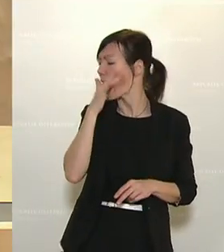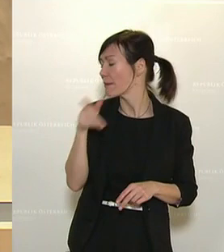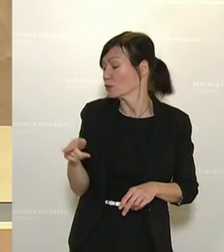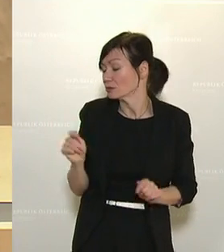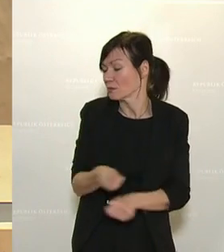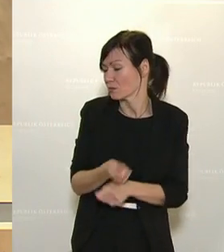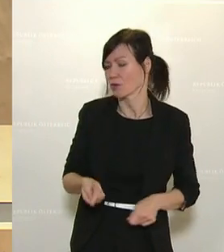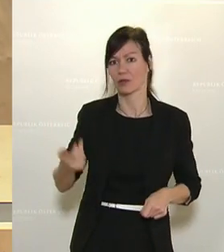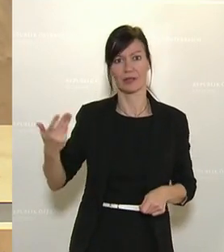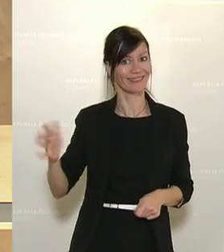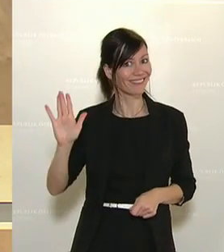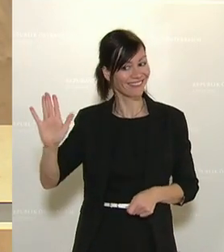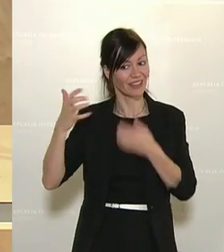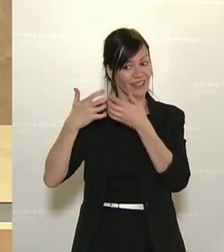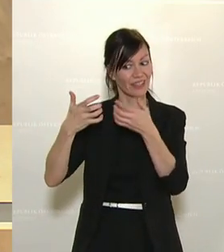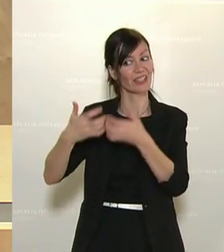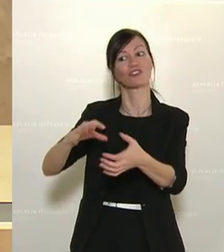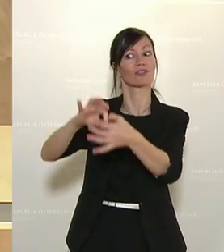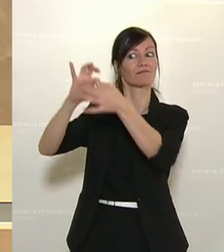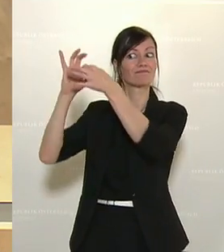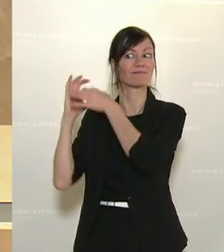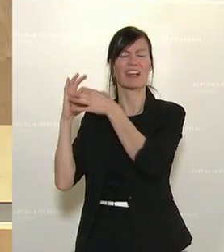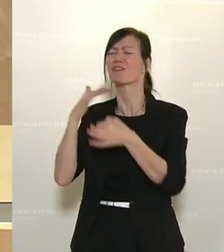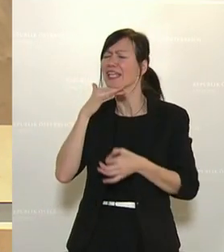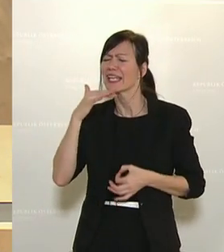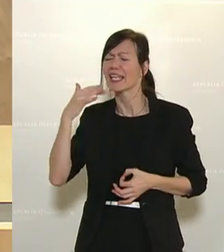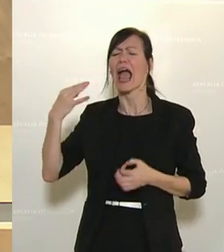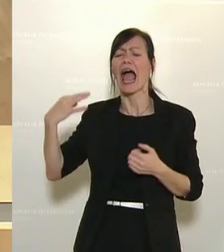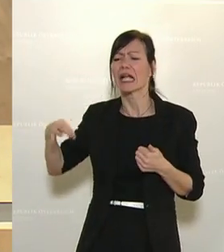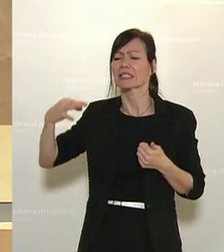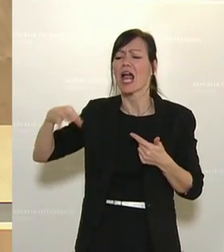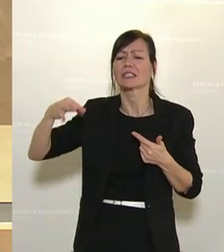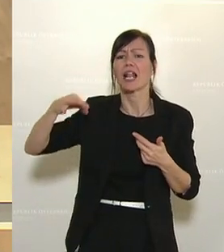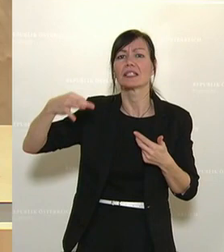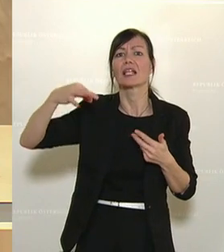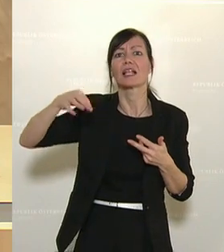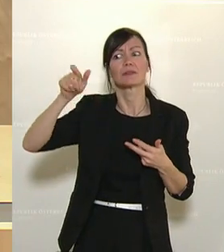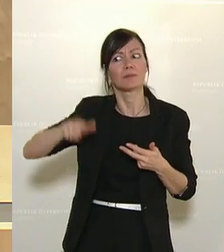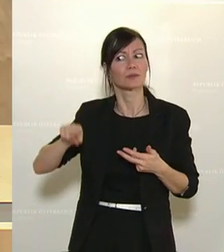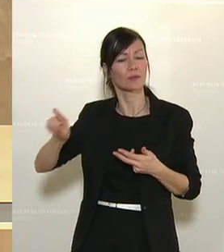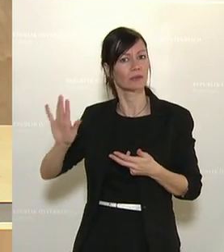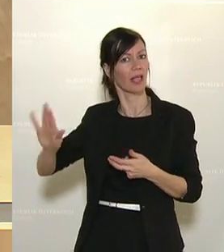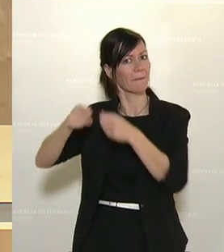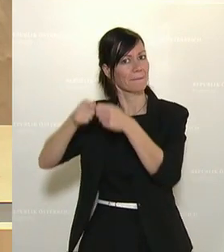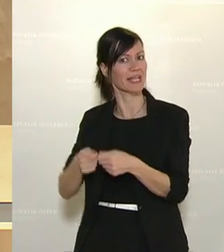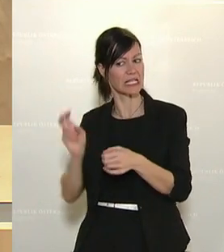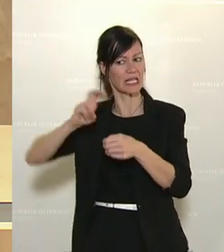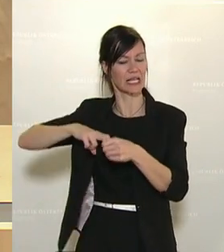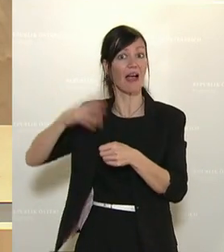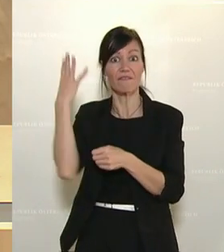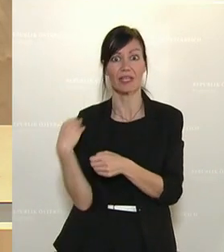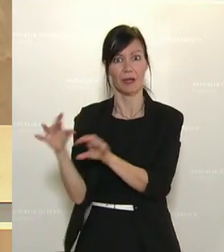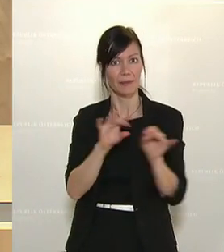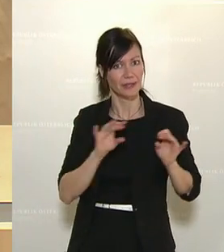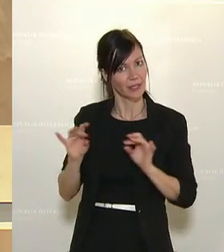zur Geschichte und Ihre Geschichte mit unzähligen Einzelfällen und Wiederbetätigungsfällen in Ihren Reihen ist, zeigt ganz deutlich, dass Sie auch